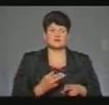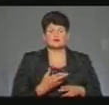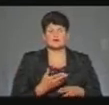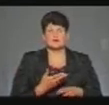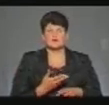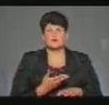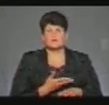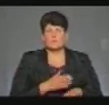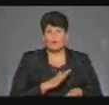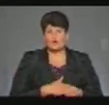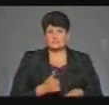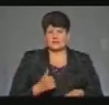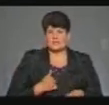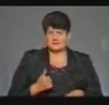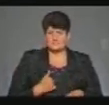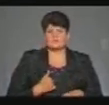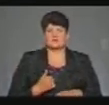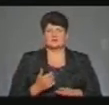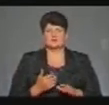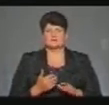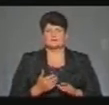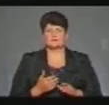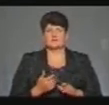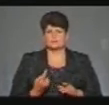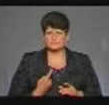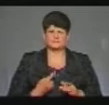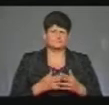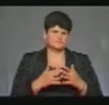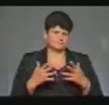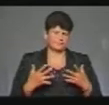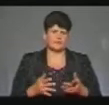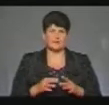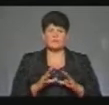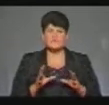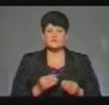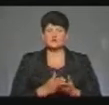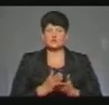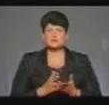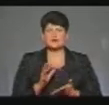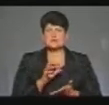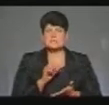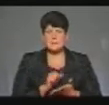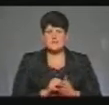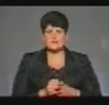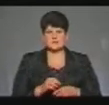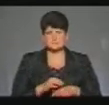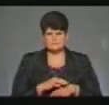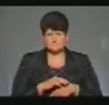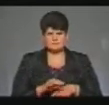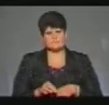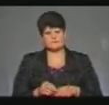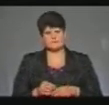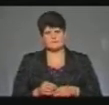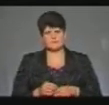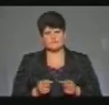корпус внутрішньої безпеки, плюс корпус приграничної сторожі, тобто всі можливі адміністративні служби, які займалися примусовим виселенням. Тобто